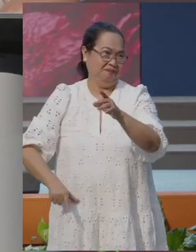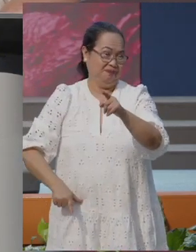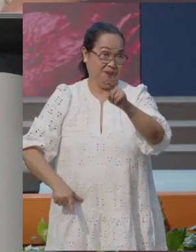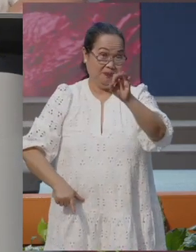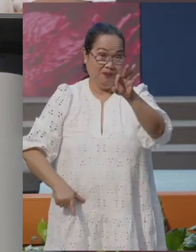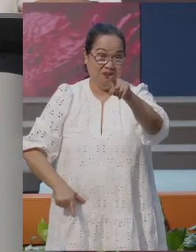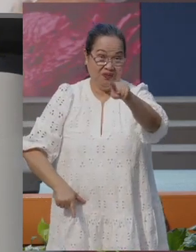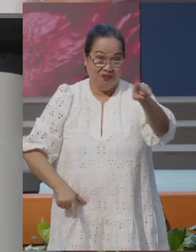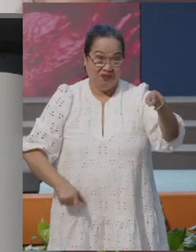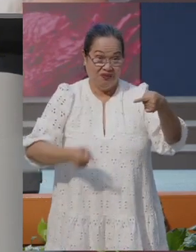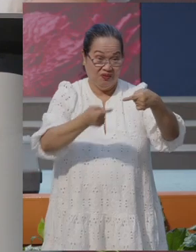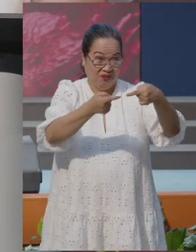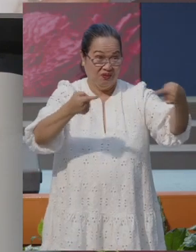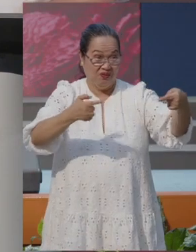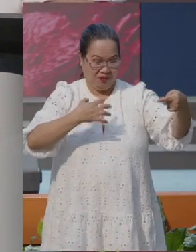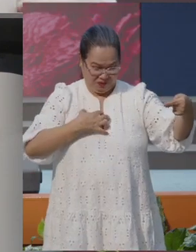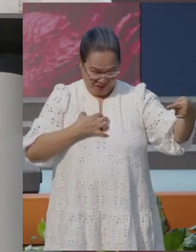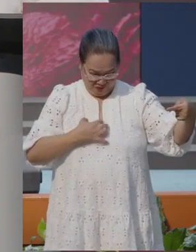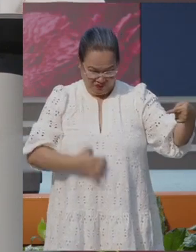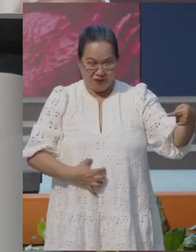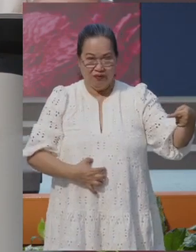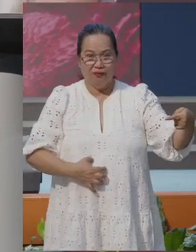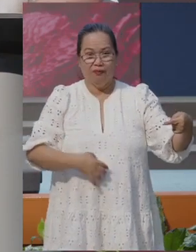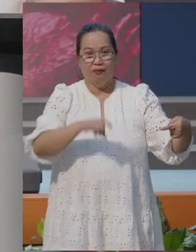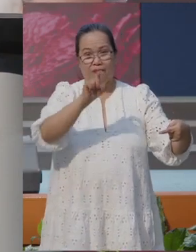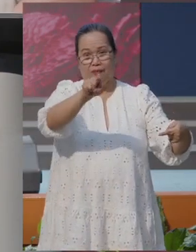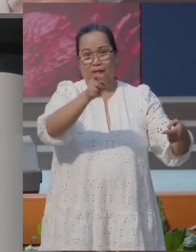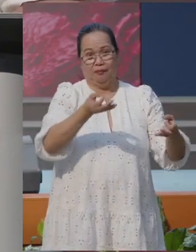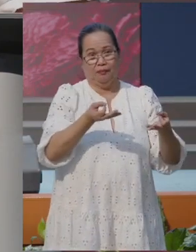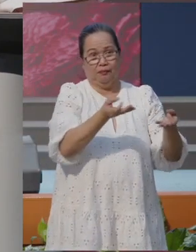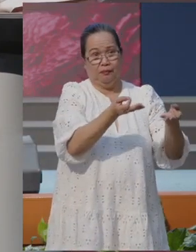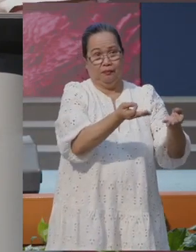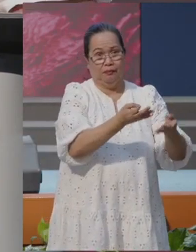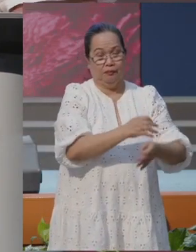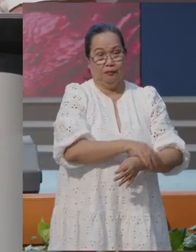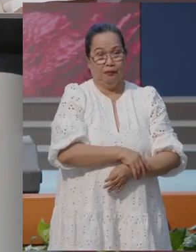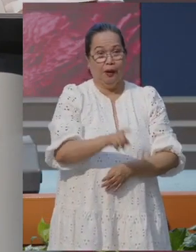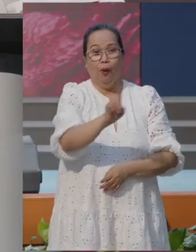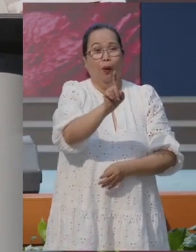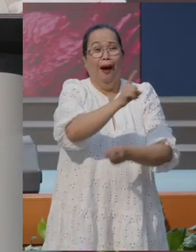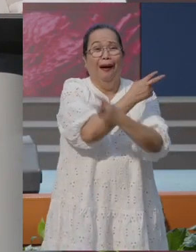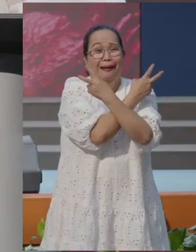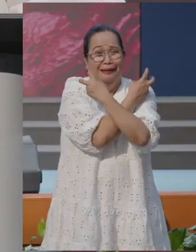your enemy is hungry, feed him. Wag lason, ha?